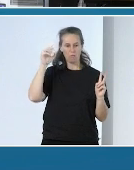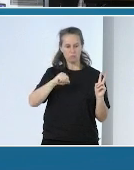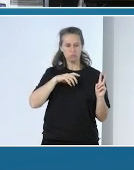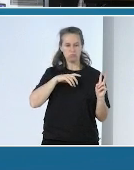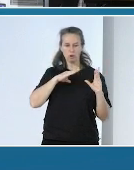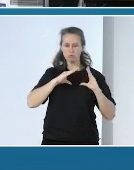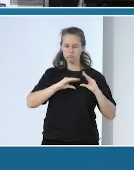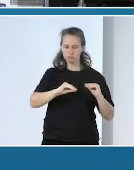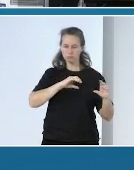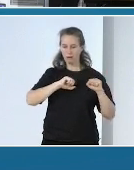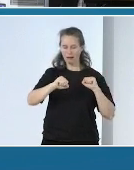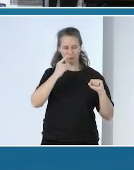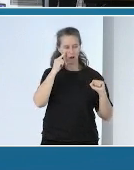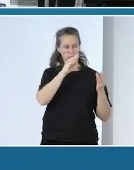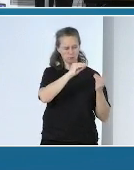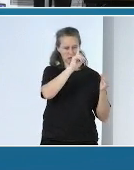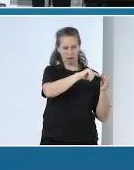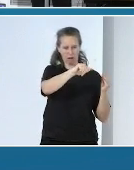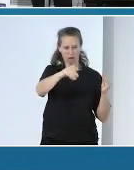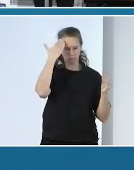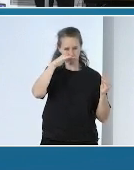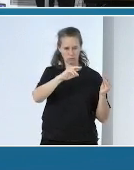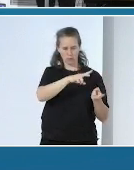la réalisation de l'action.